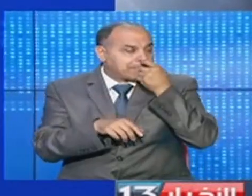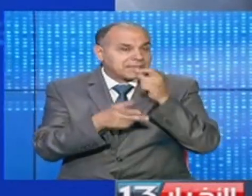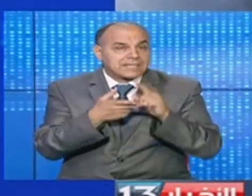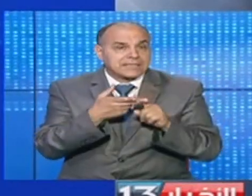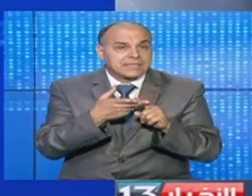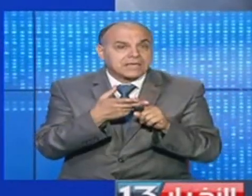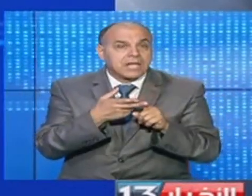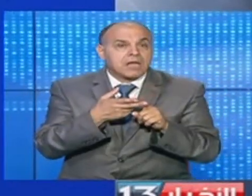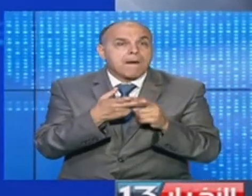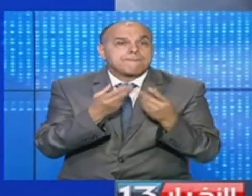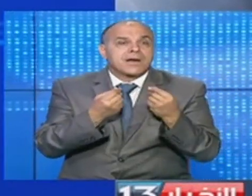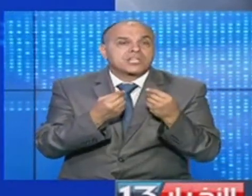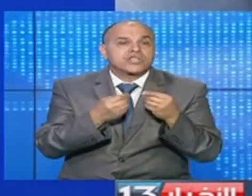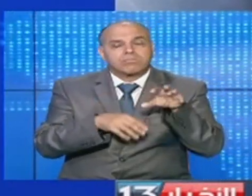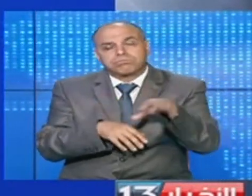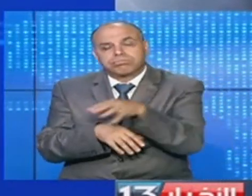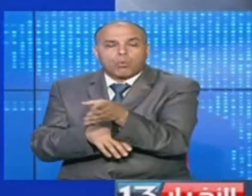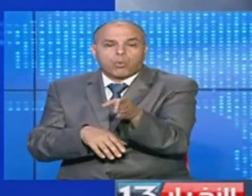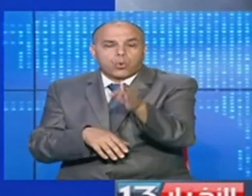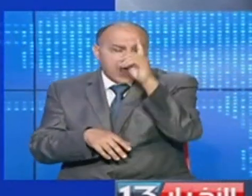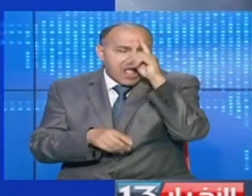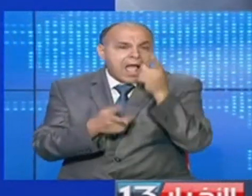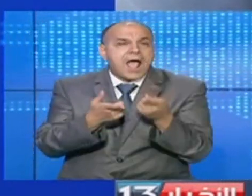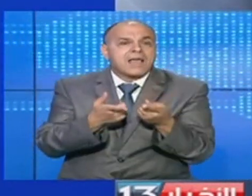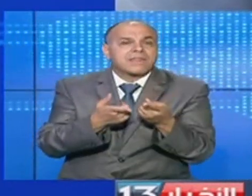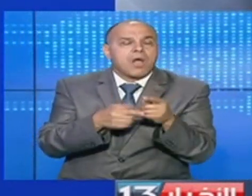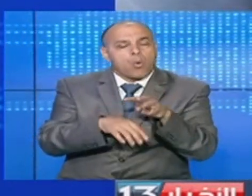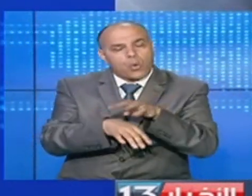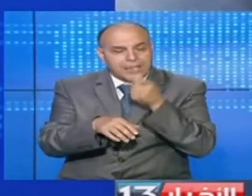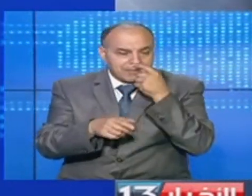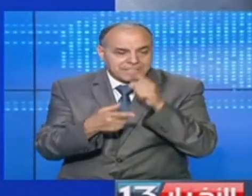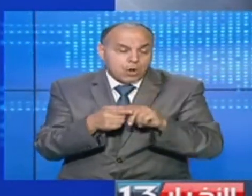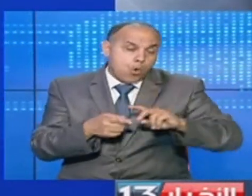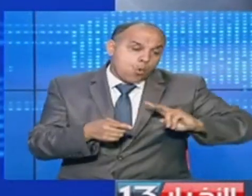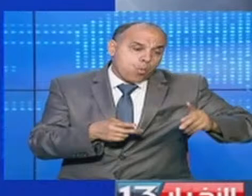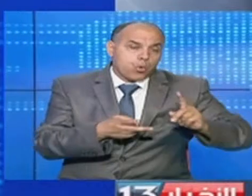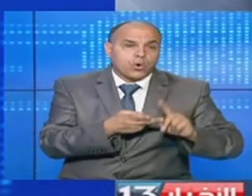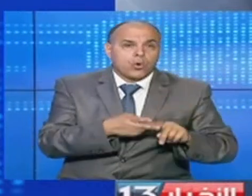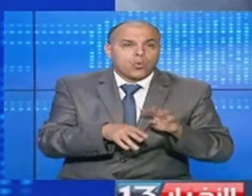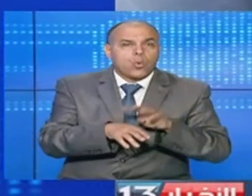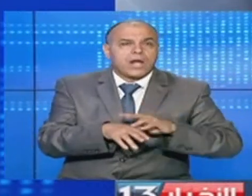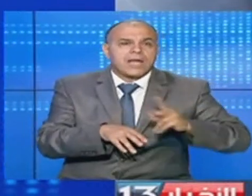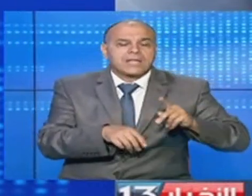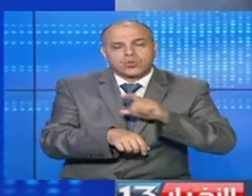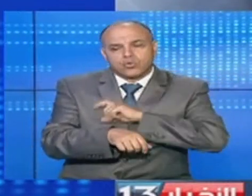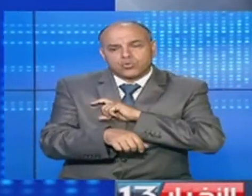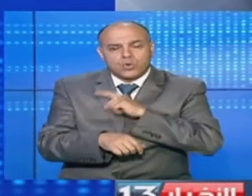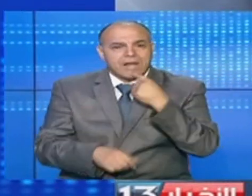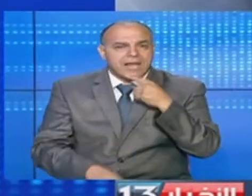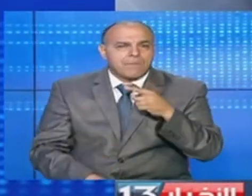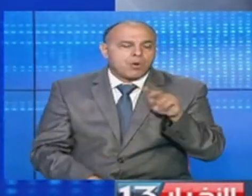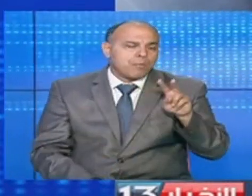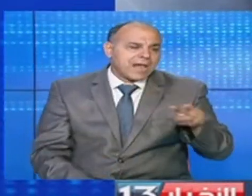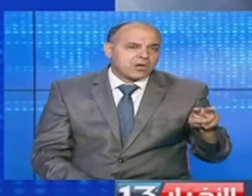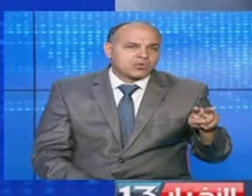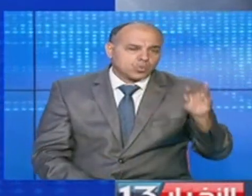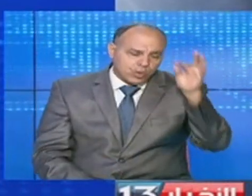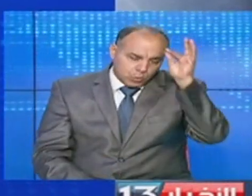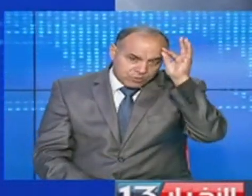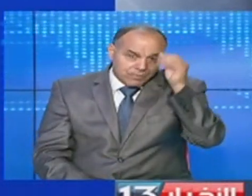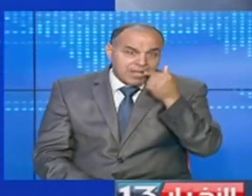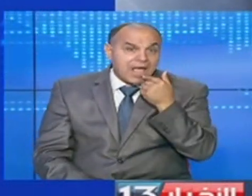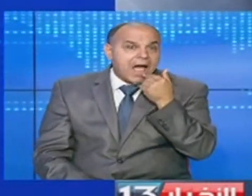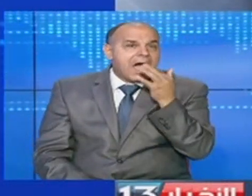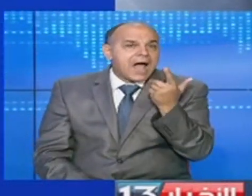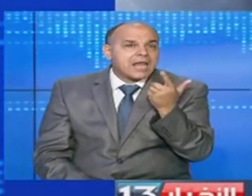ليجدوا عددا من الاحياء تابعه لهذه الولايه واخرى تابعه لولايه سوسه ونقلوا بن عروس وتونس